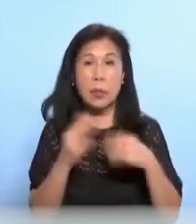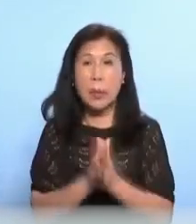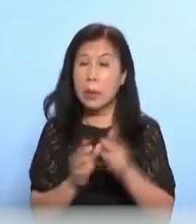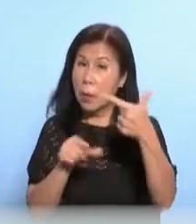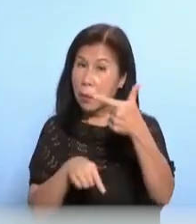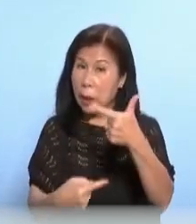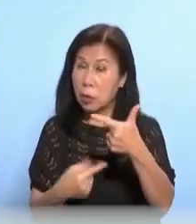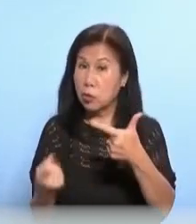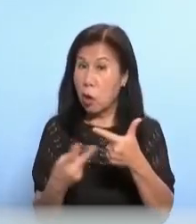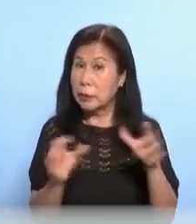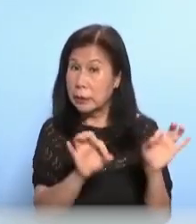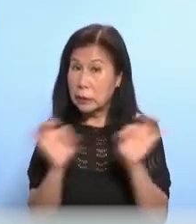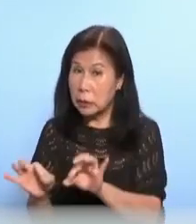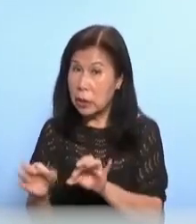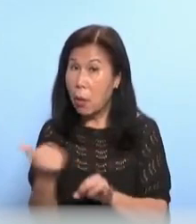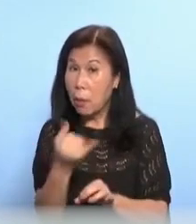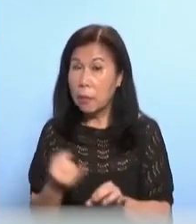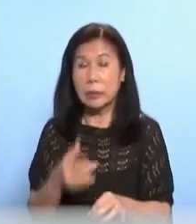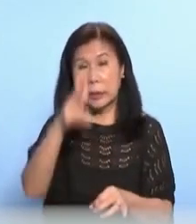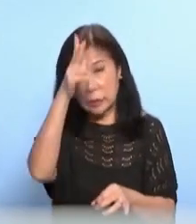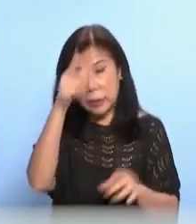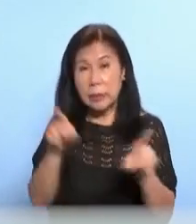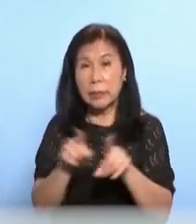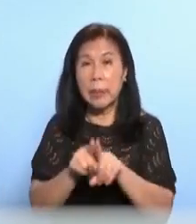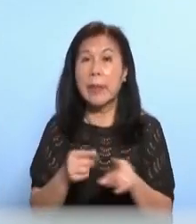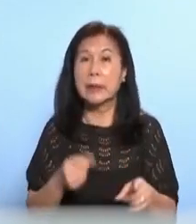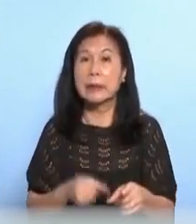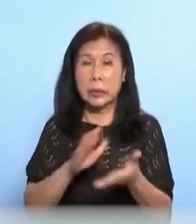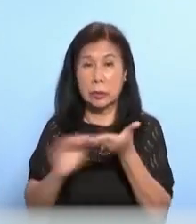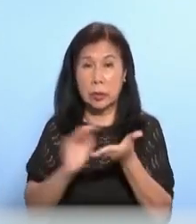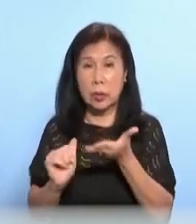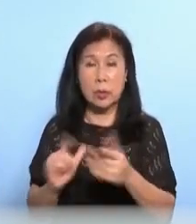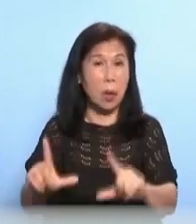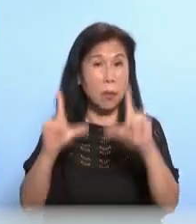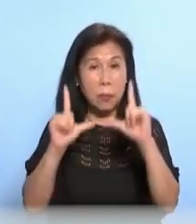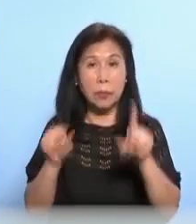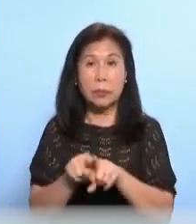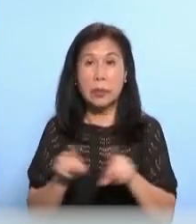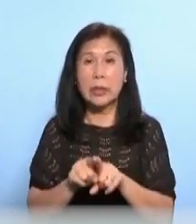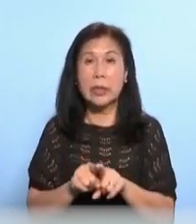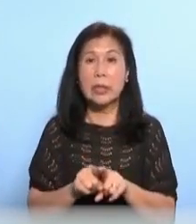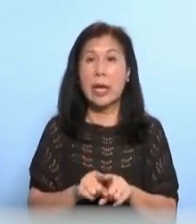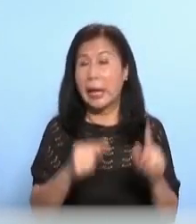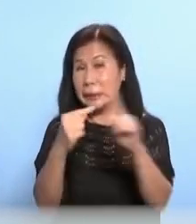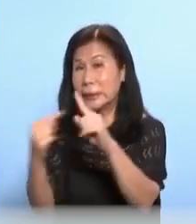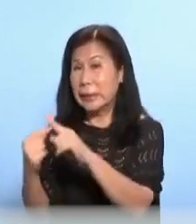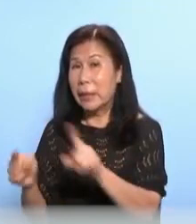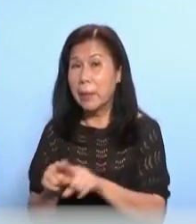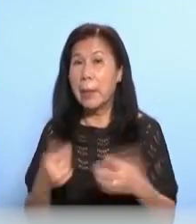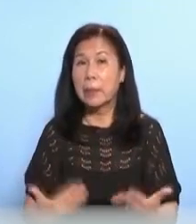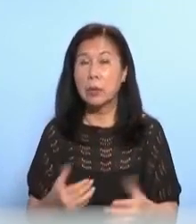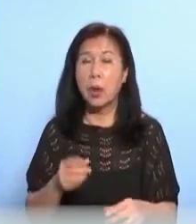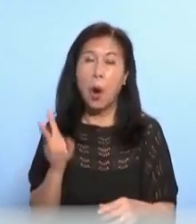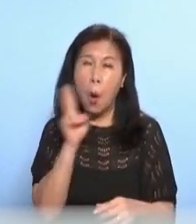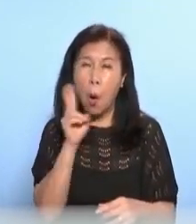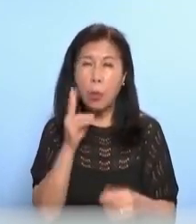知8月1日會再褪啊。希望政府喺呢一度咧能夠做一個清晰嘅回應，等到我哋嘅坊間咧係即係唔